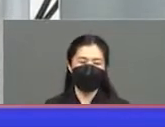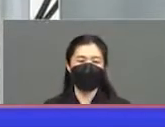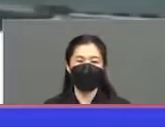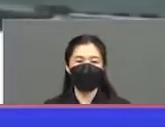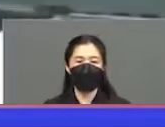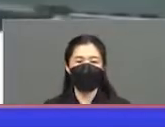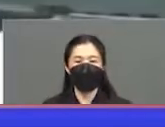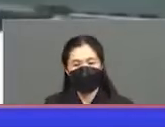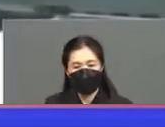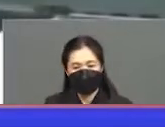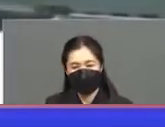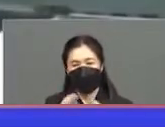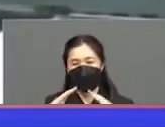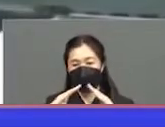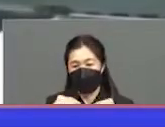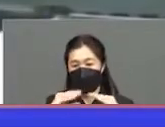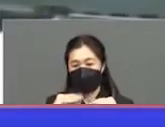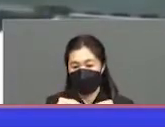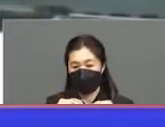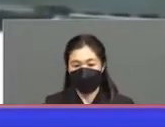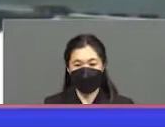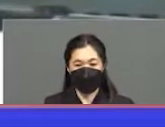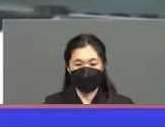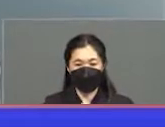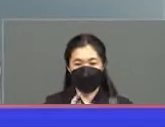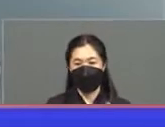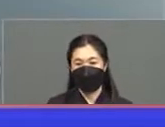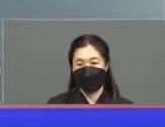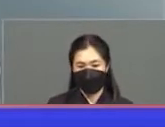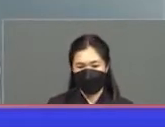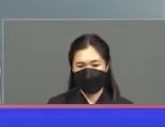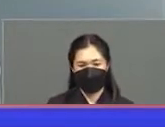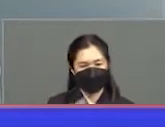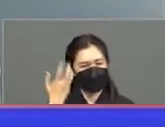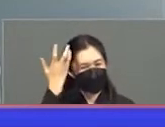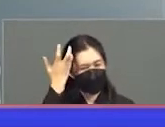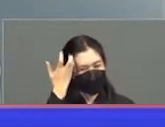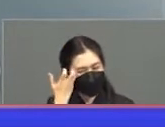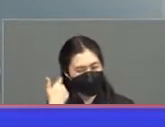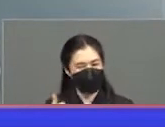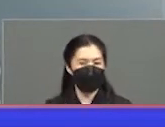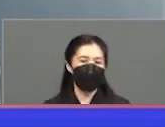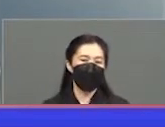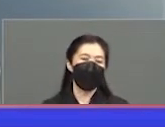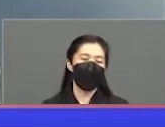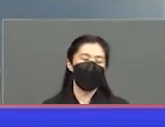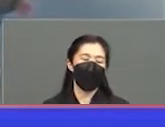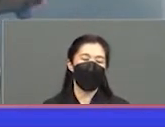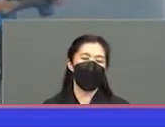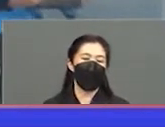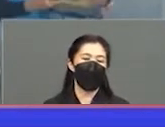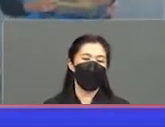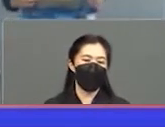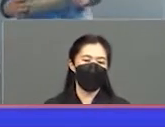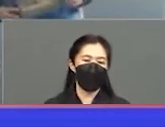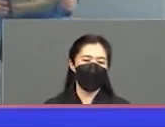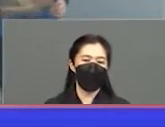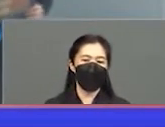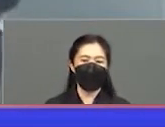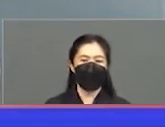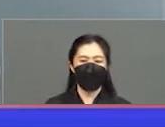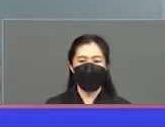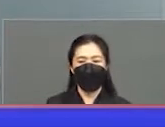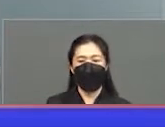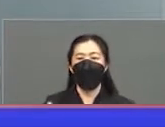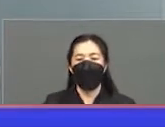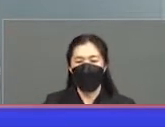าจจะต้องเดินประท้วงกันเพราะว่าในเรื่องของค่าขนส่งสินค้าอุปโภคบริโภคในเรื่องสินค้า